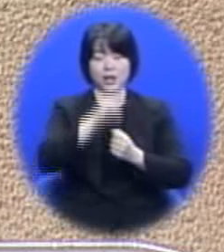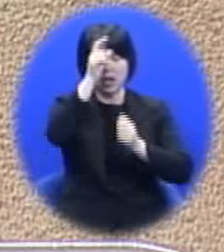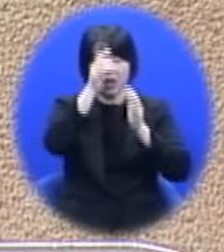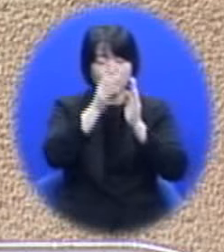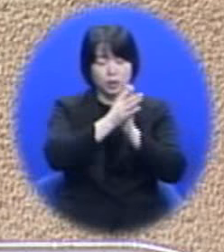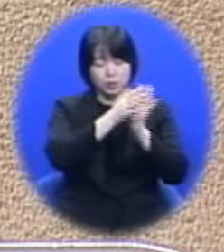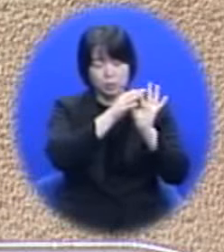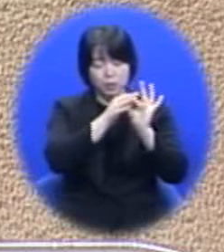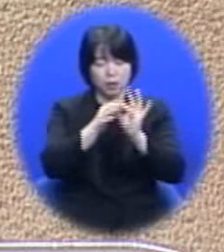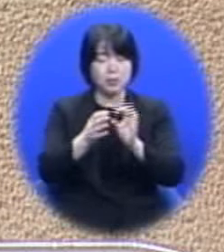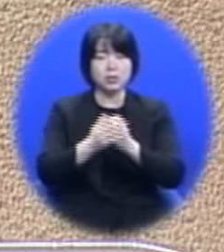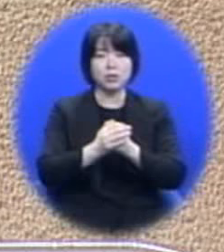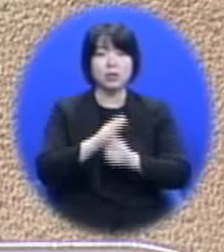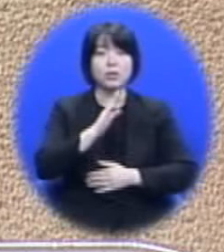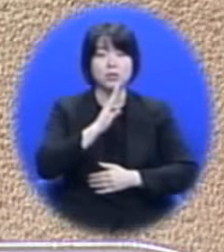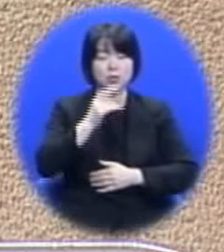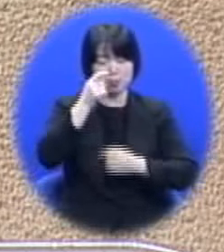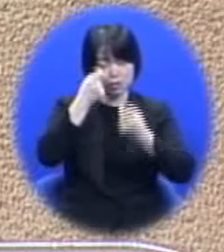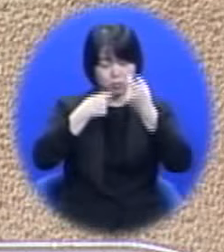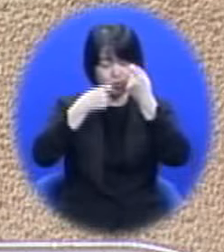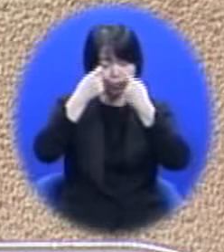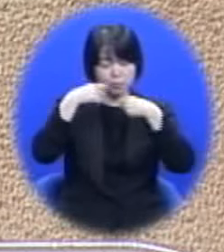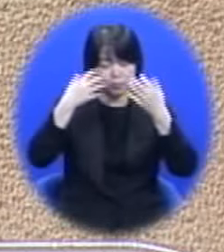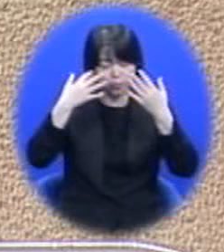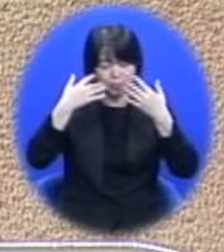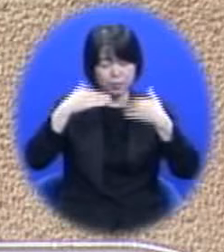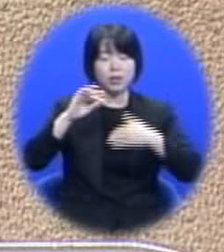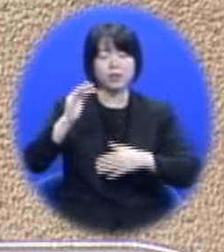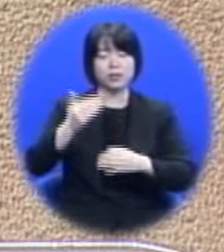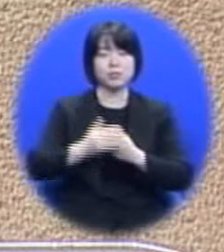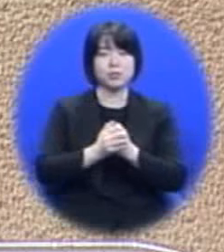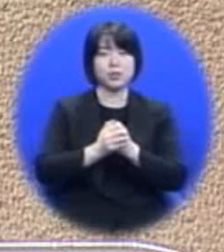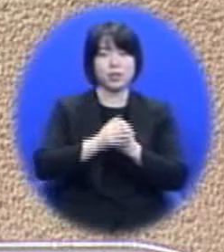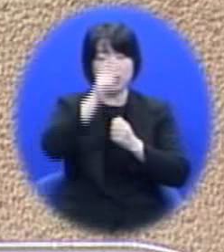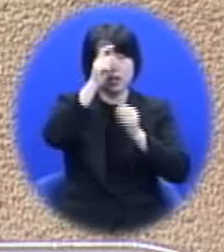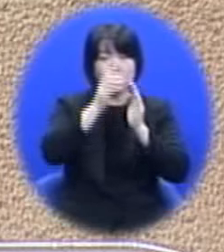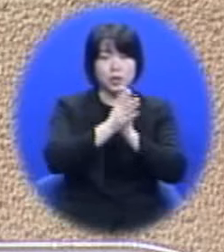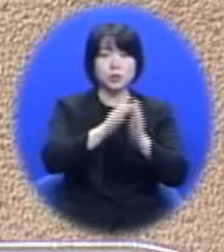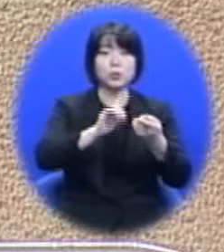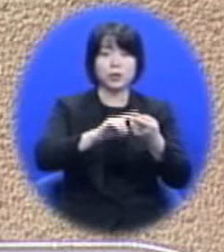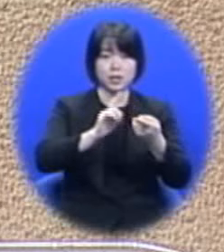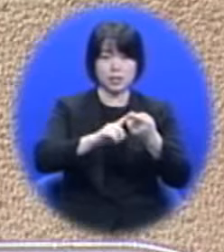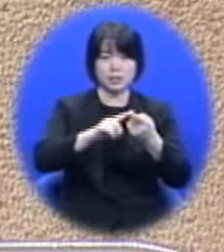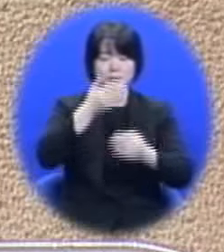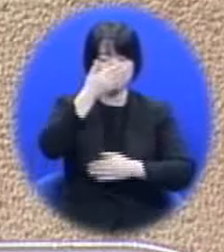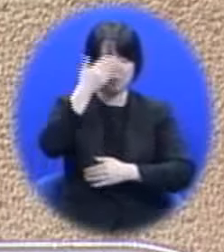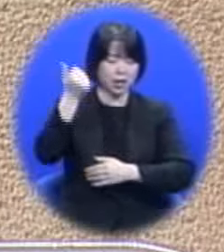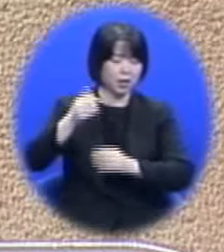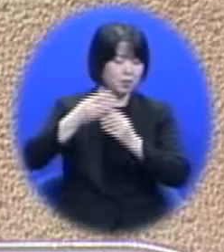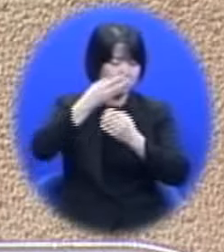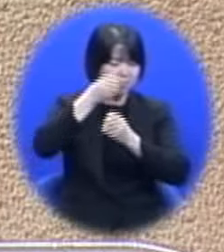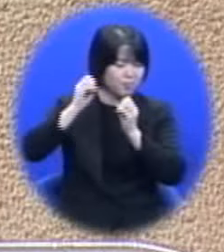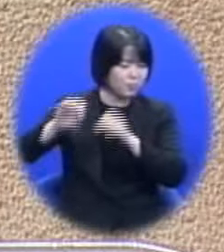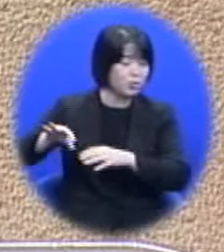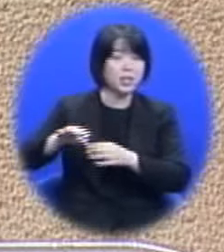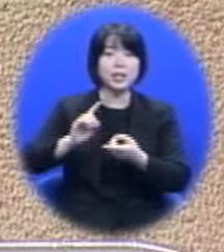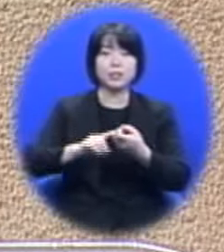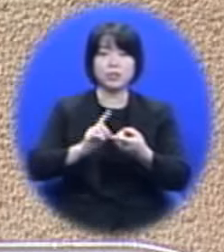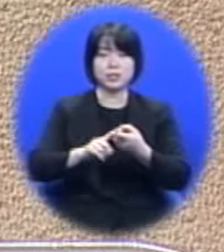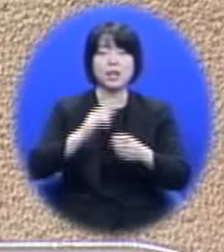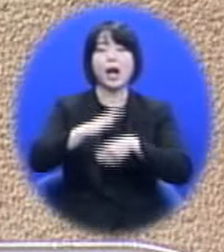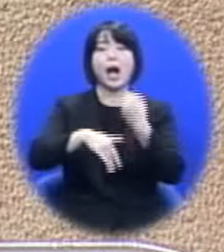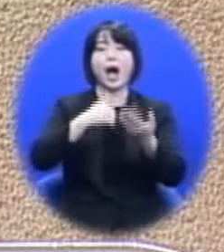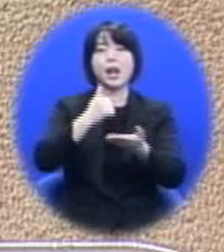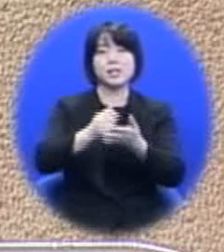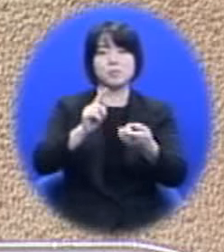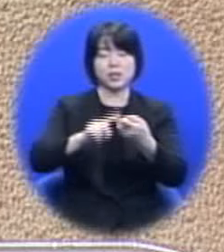기도하면서 정말 눈물이 났습니다. 기도에 대해서 무시하는 것은 하나님에게 대한